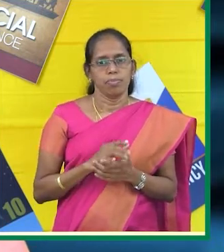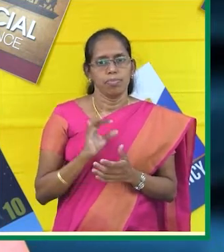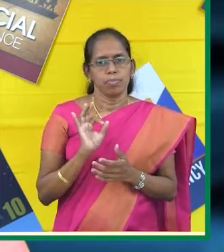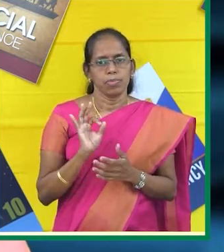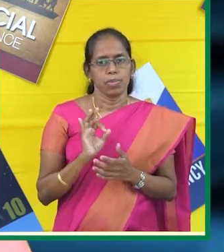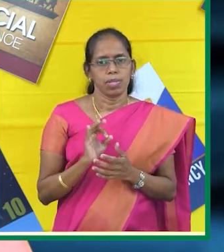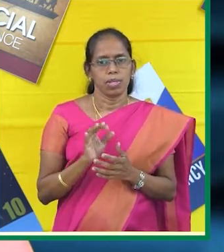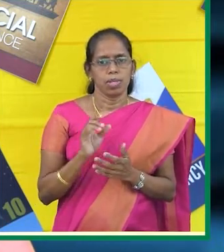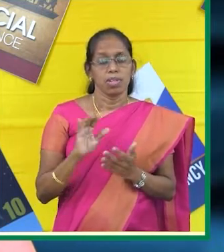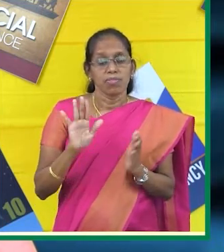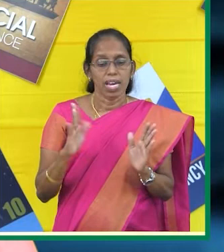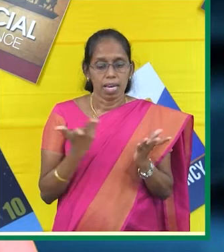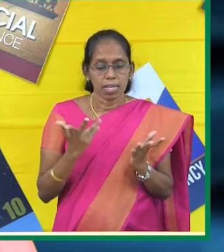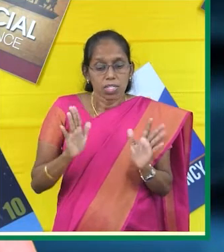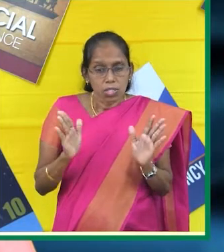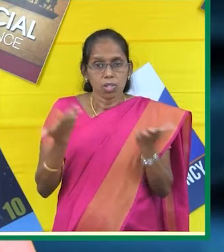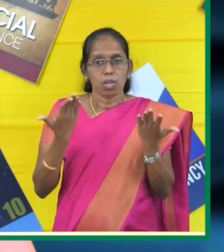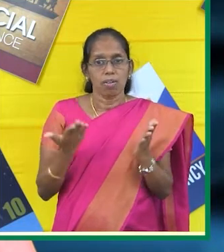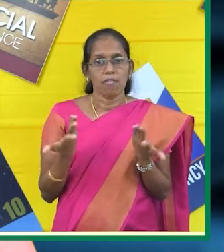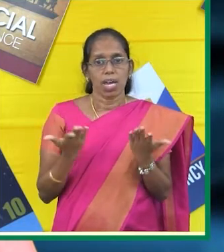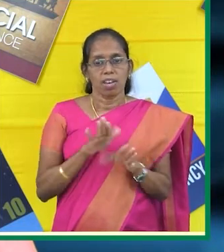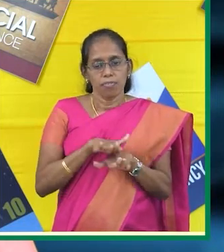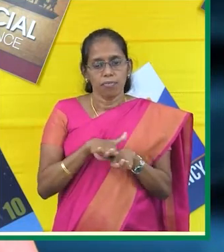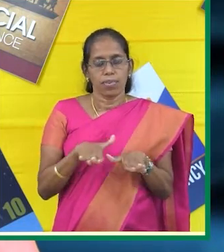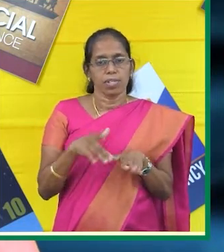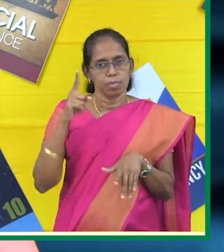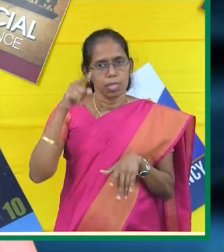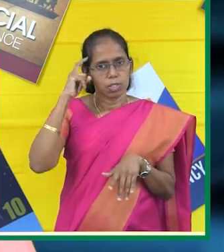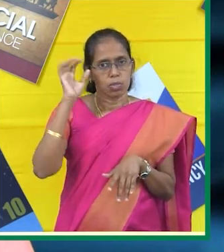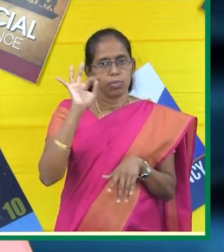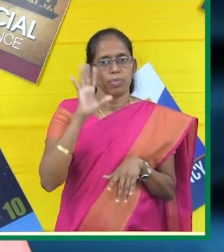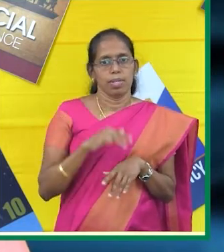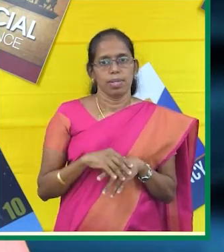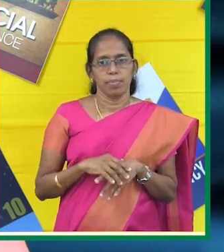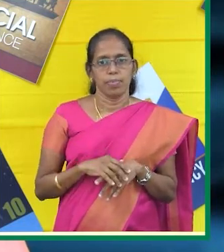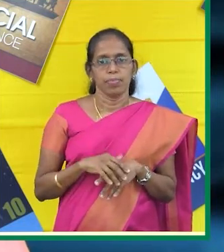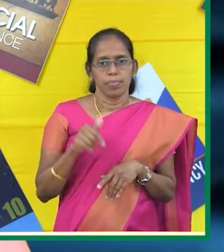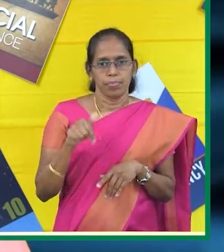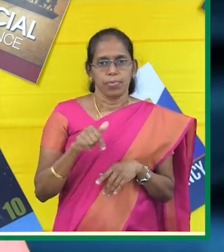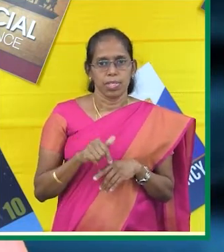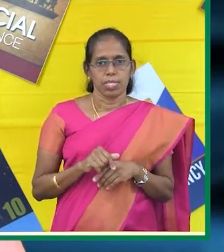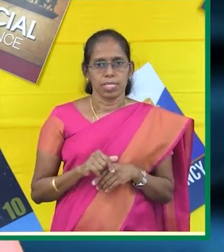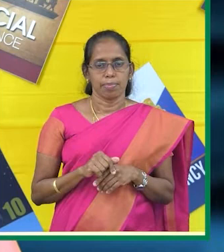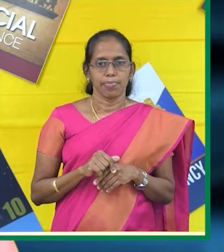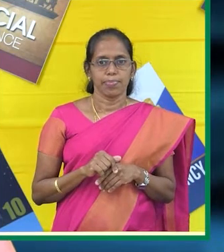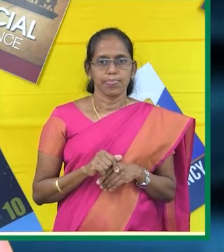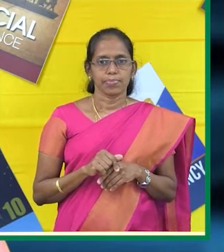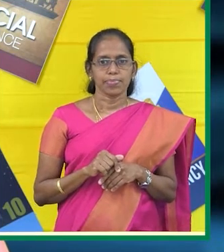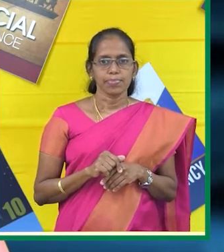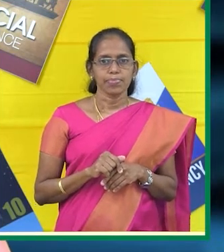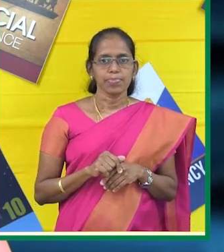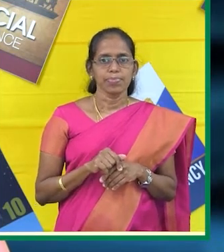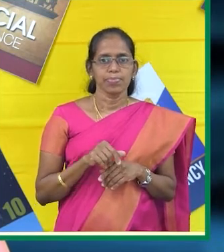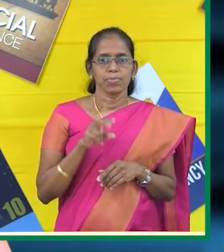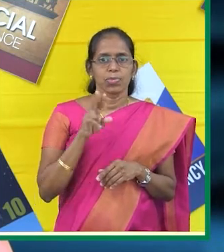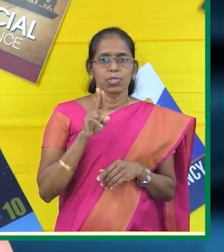சரியான வடிவம் எங்கே ஆரம்பித்து எங்கே முடிகிறது என்பதை பற்றி தெரிந்து கொள்ள வேண்டும். இது வந்து